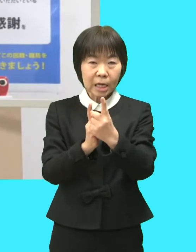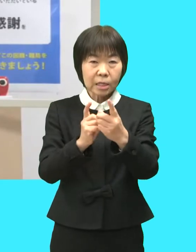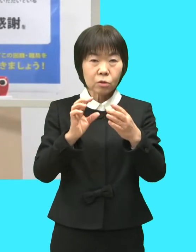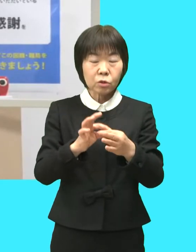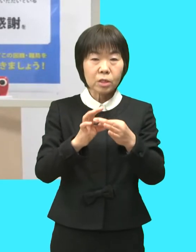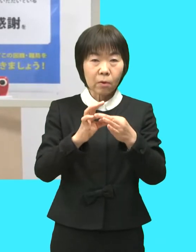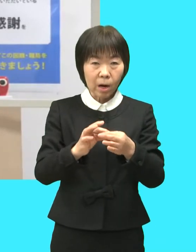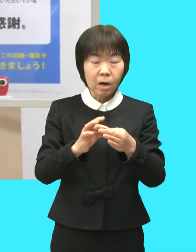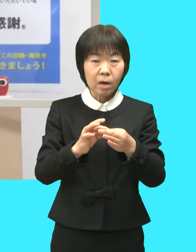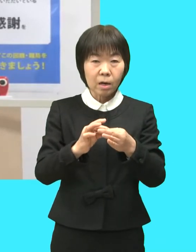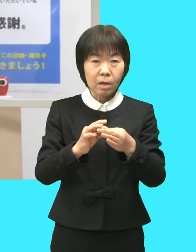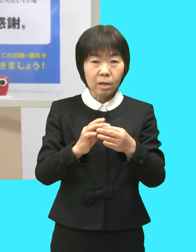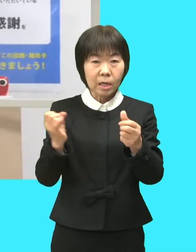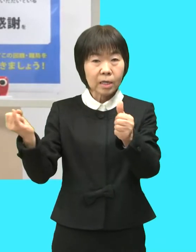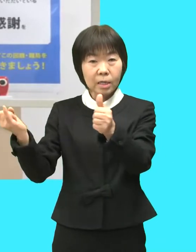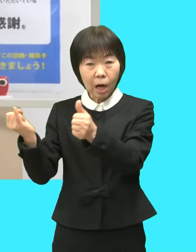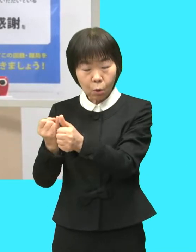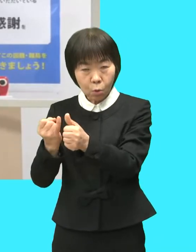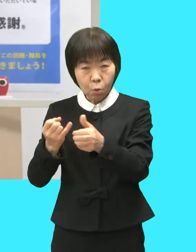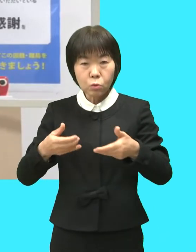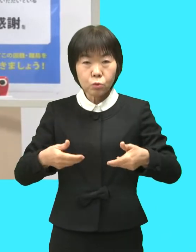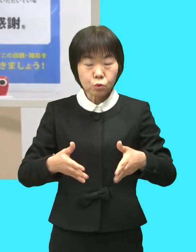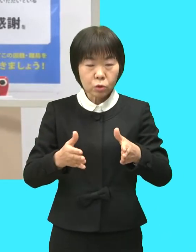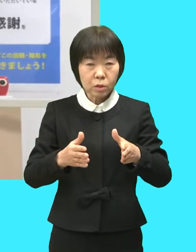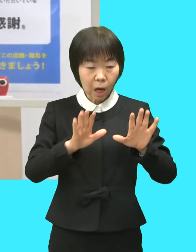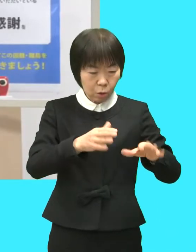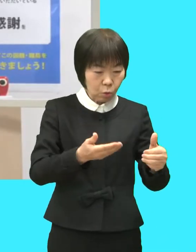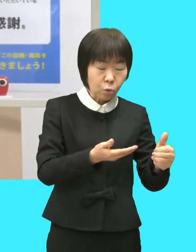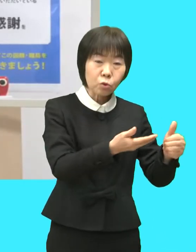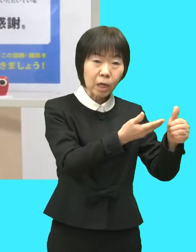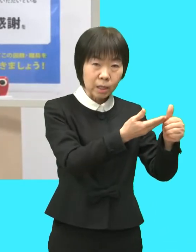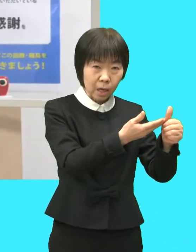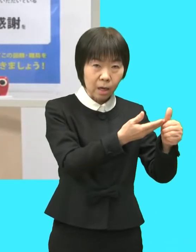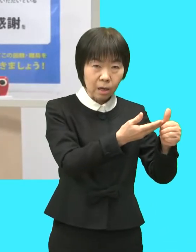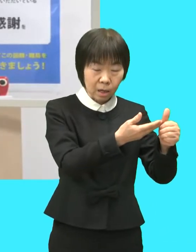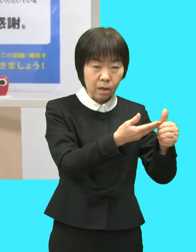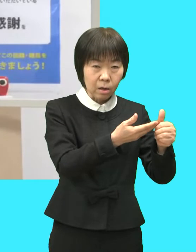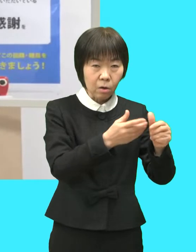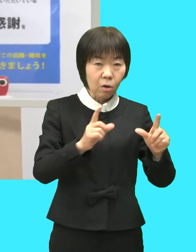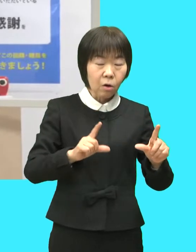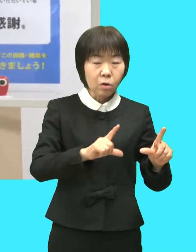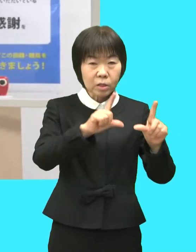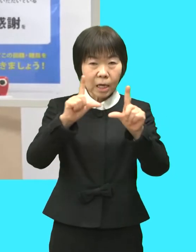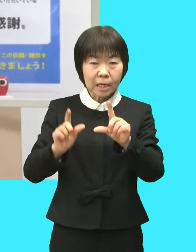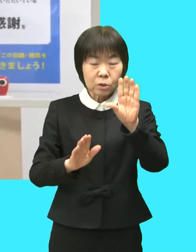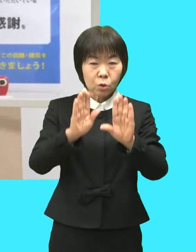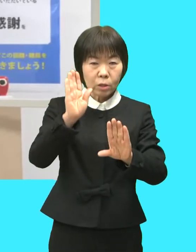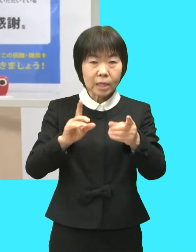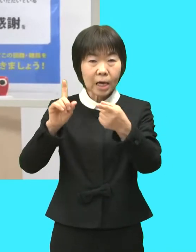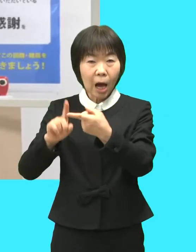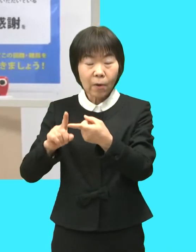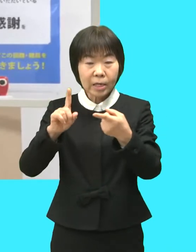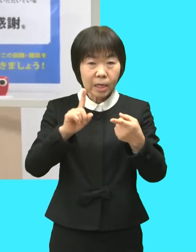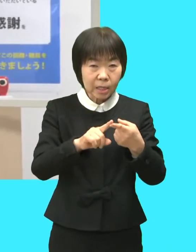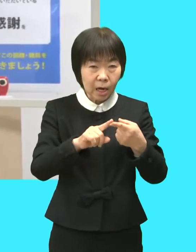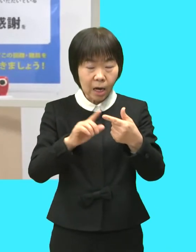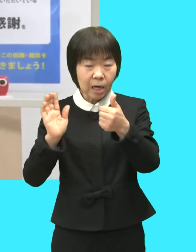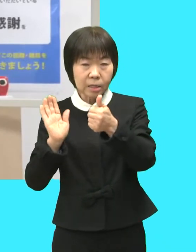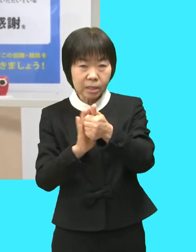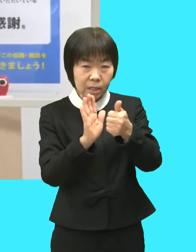ましては、結婚から出産、子育てまでをライフステージに応じた切れ目のない